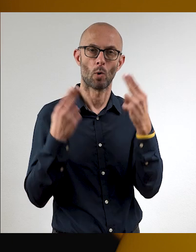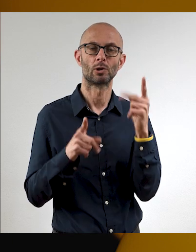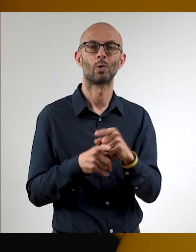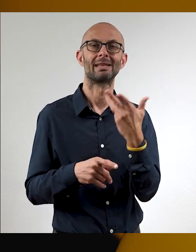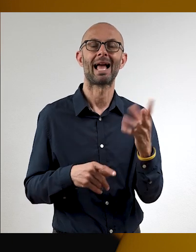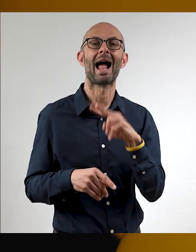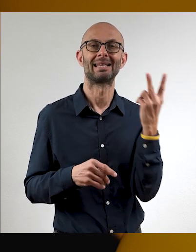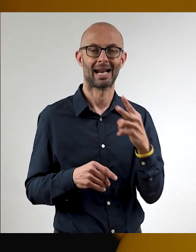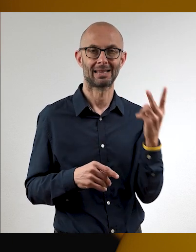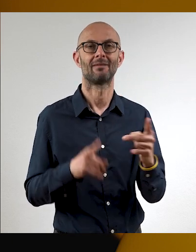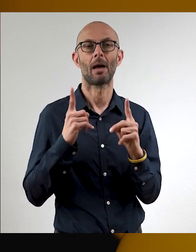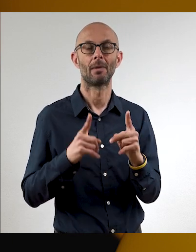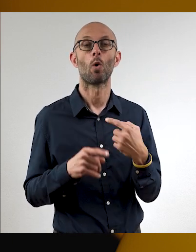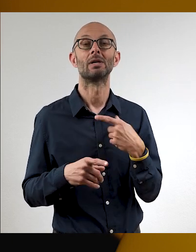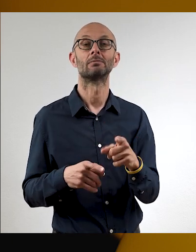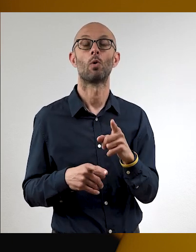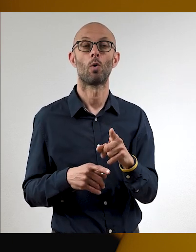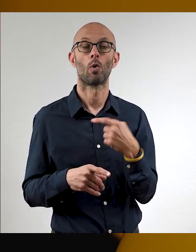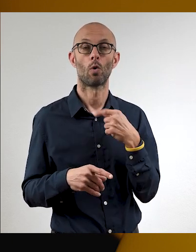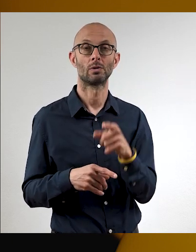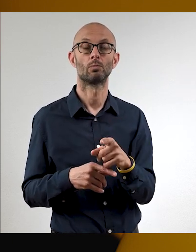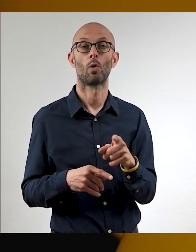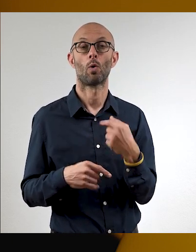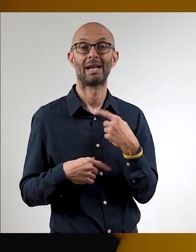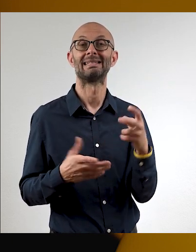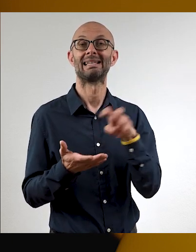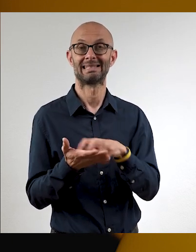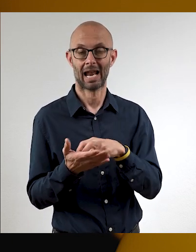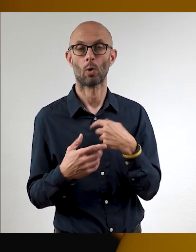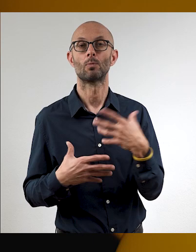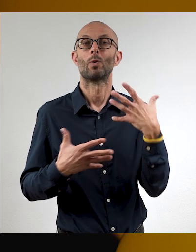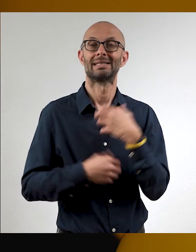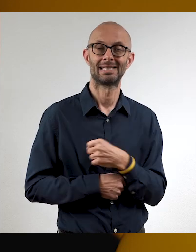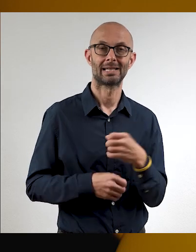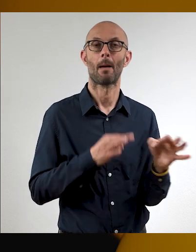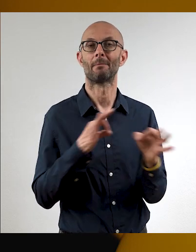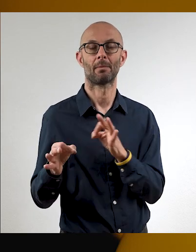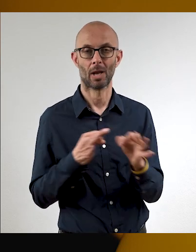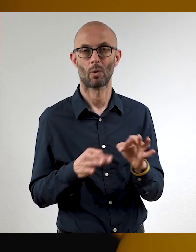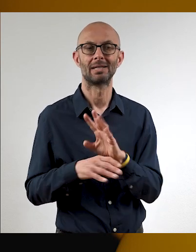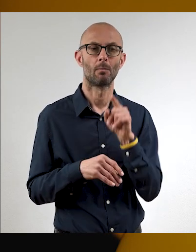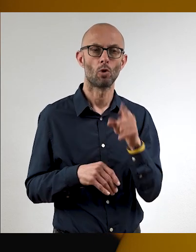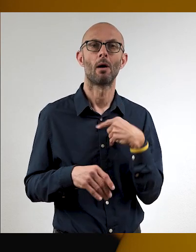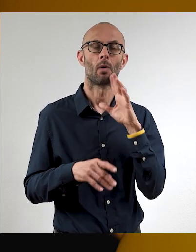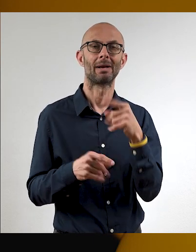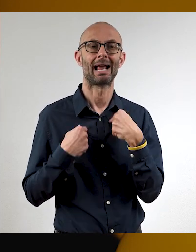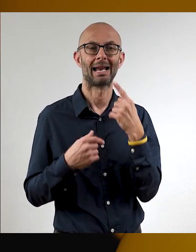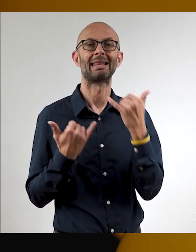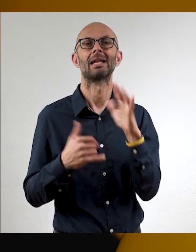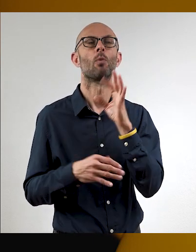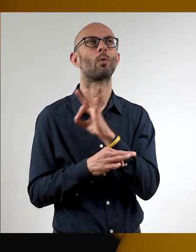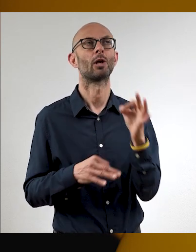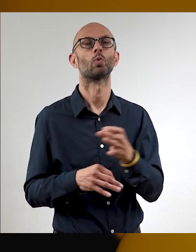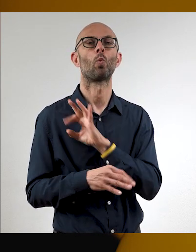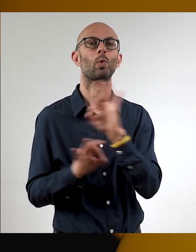neke alternative, ampak ko nas je strah, ko smo v stiski pripravljeni, samo to, da si bom rekla, da on bo v redu